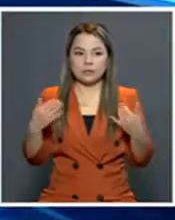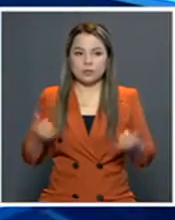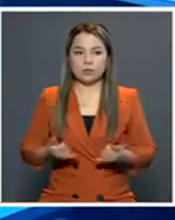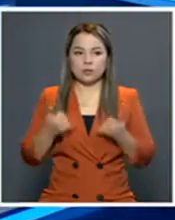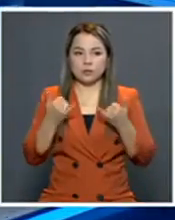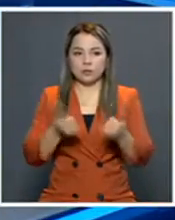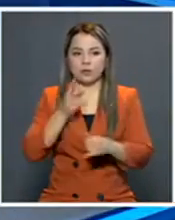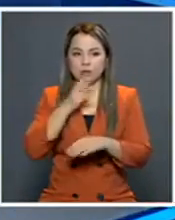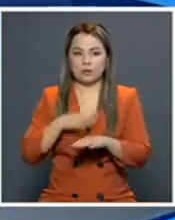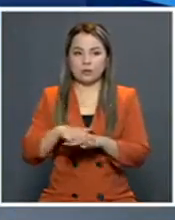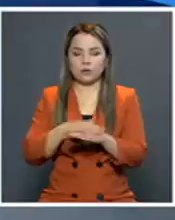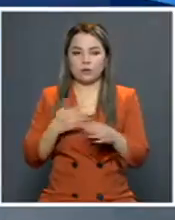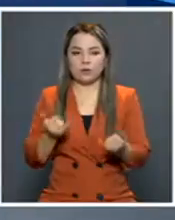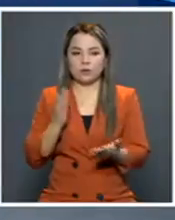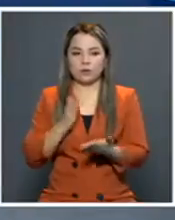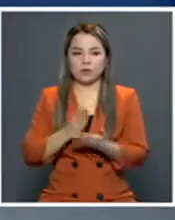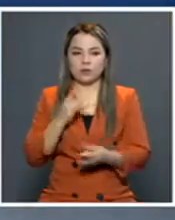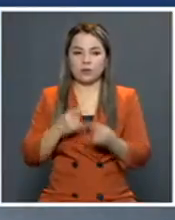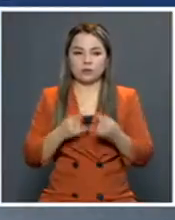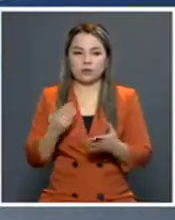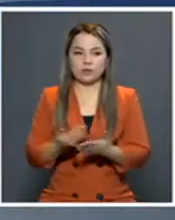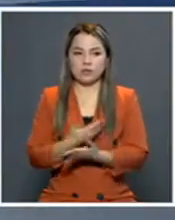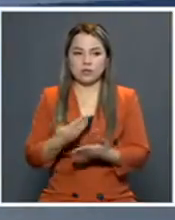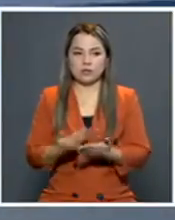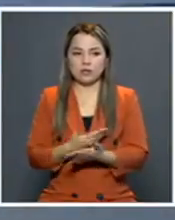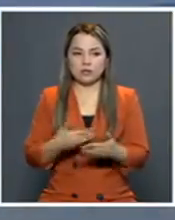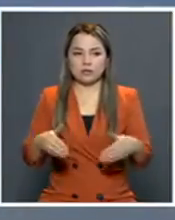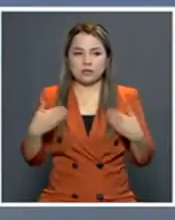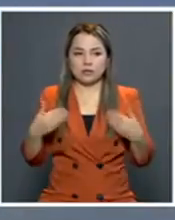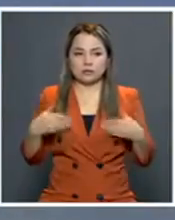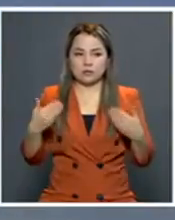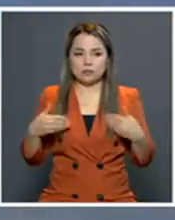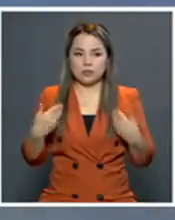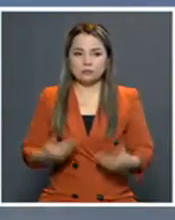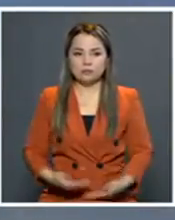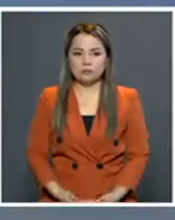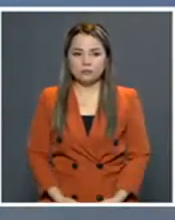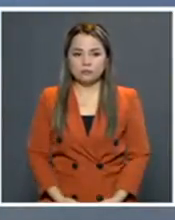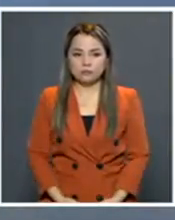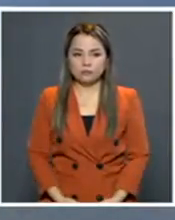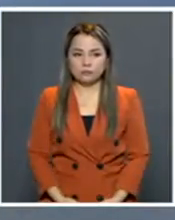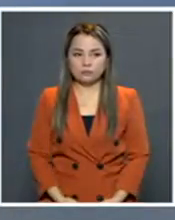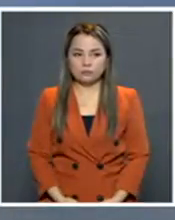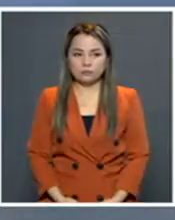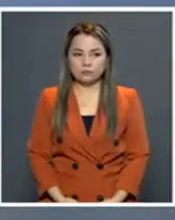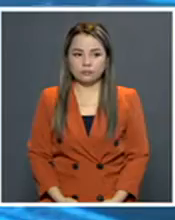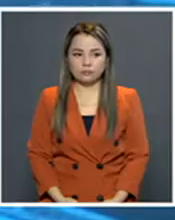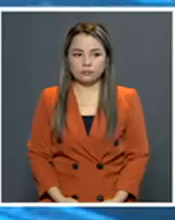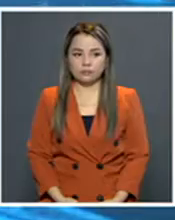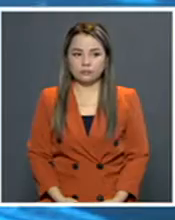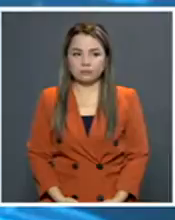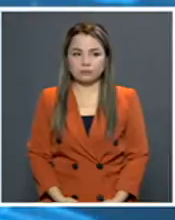Армысыздар, ұлттық арнаның тікелей эфирінде ақпарат студияда Альбина Әшім және сурда аудармашы Шырын Жанғабыл.